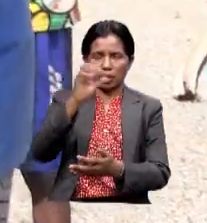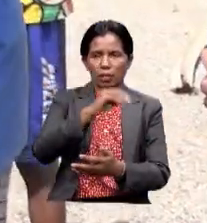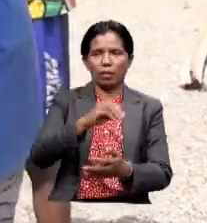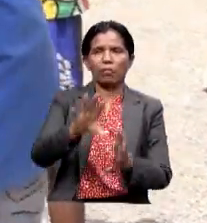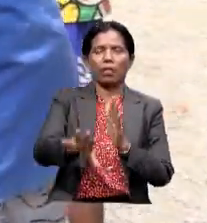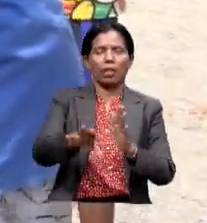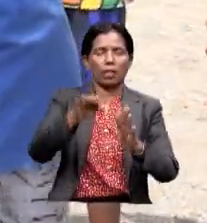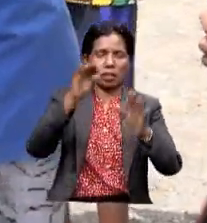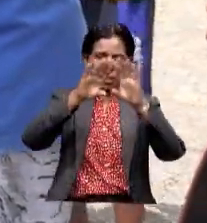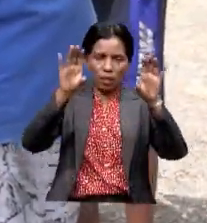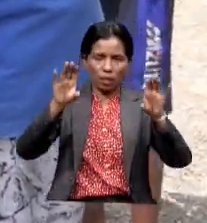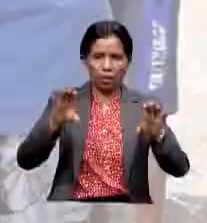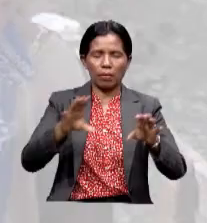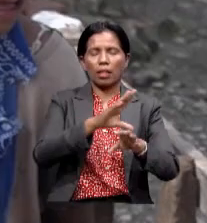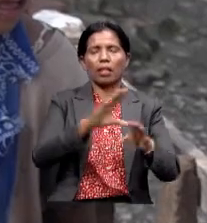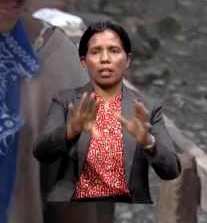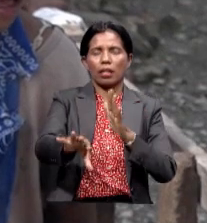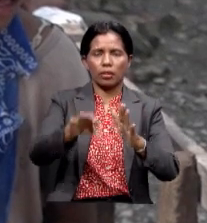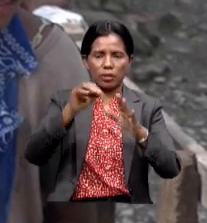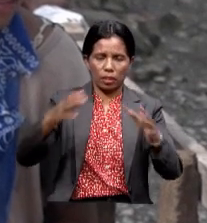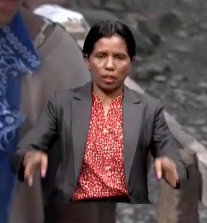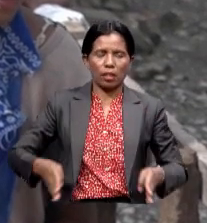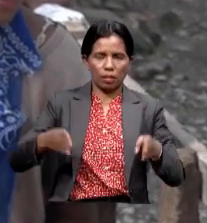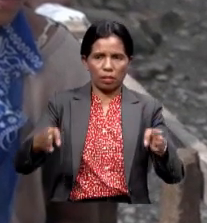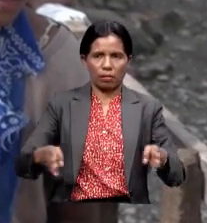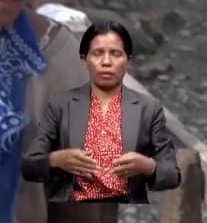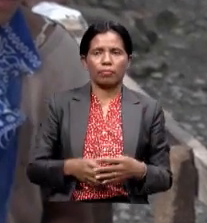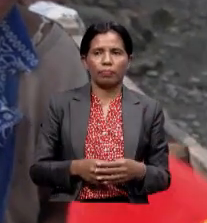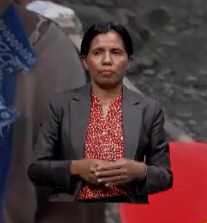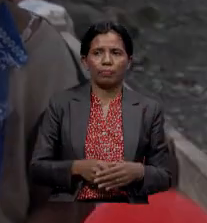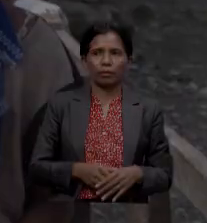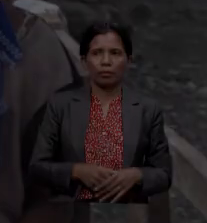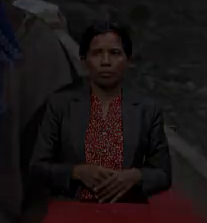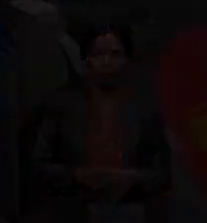hetan kadeira roda no azuda seluk tan. Efizine Babu, Agustinho da Costa, Jemen.